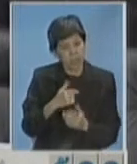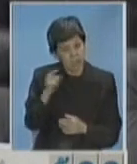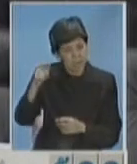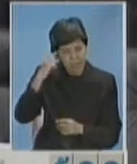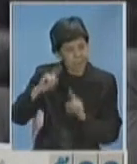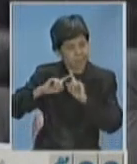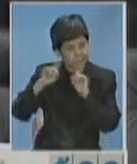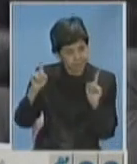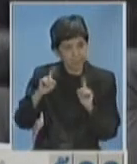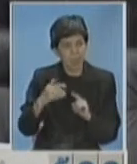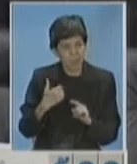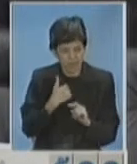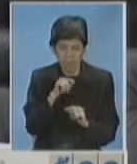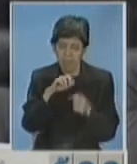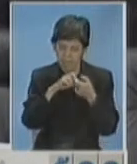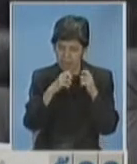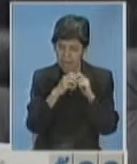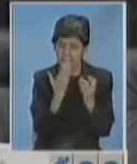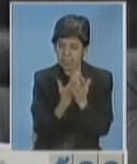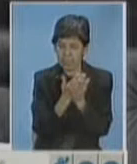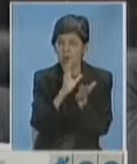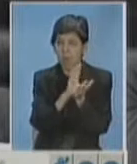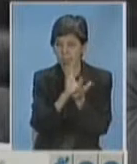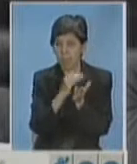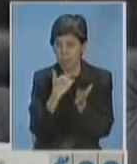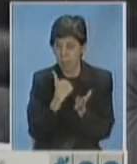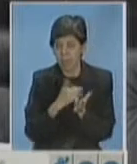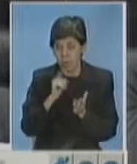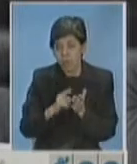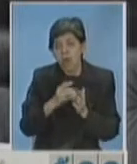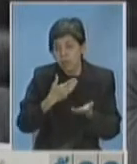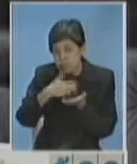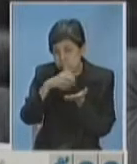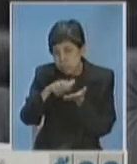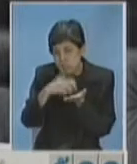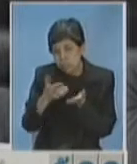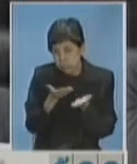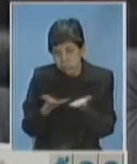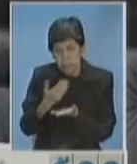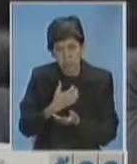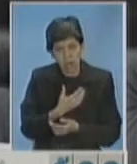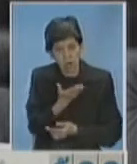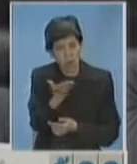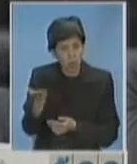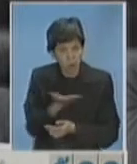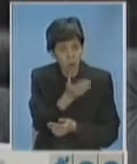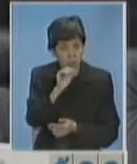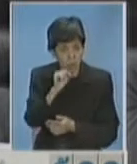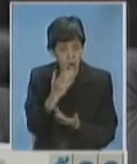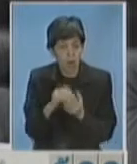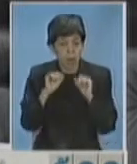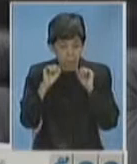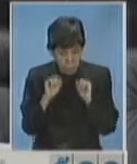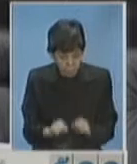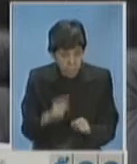ใหญ่แล้วก็ยังเห็นว่ายังมีจุดอ่อนของงบประมาณนะคะที่จะต้องพูดกันในที่นี้แล้วก็ขอกลับเรียนสมาชิกนะคะก่อนที่จะได้ลงม